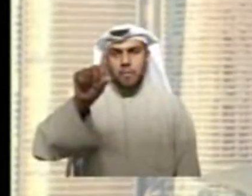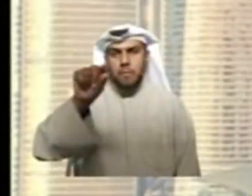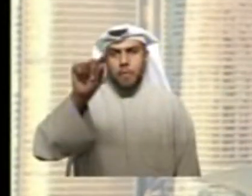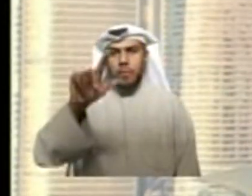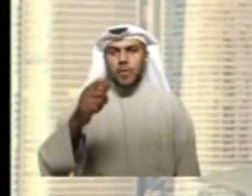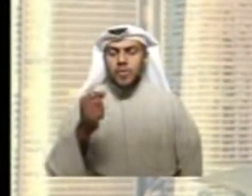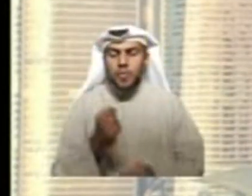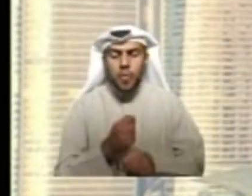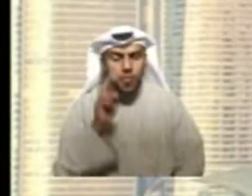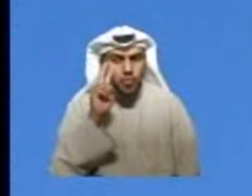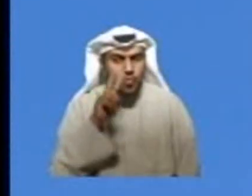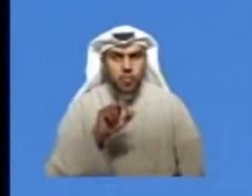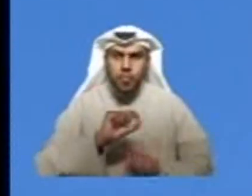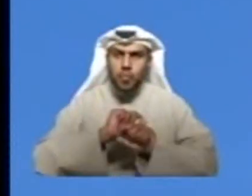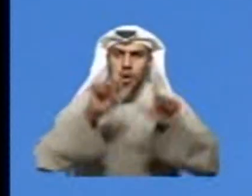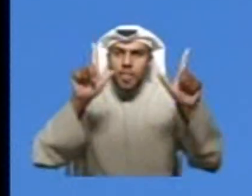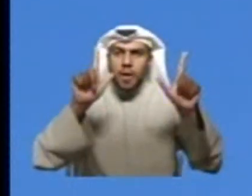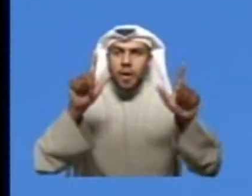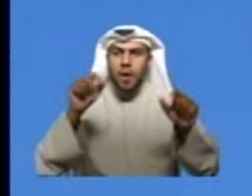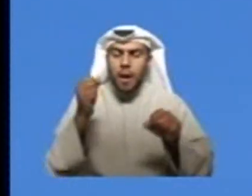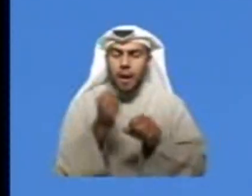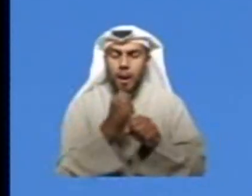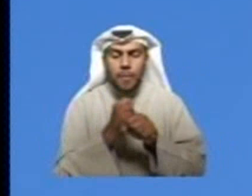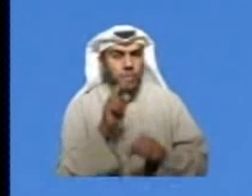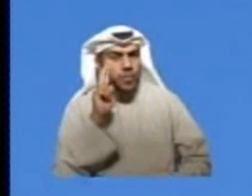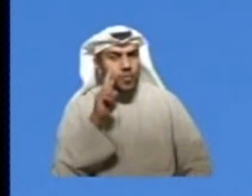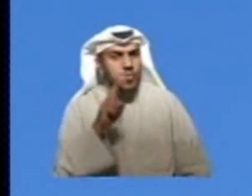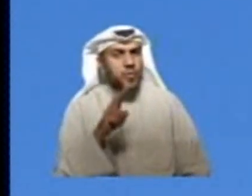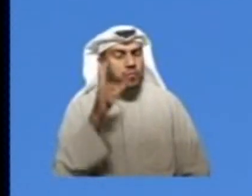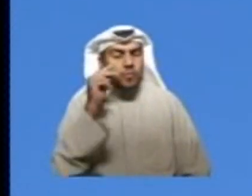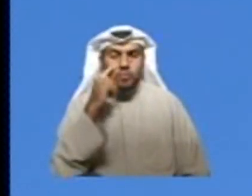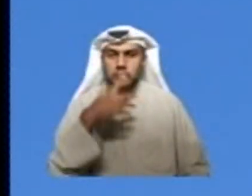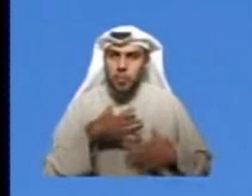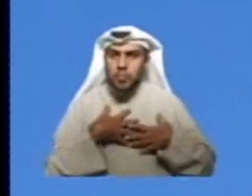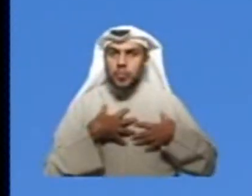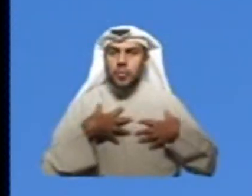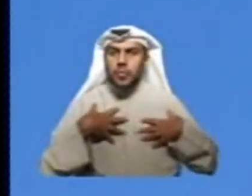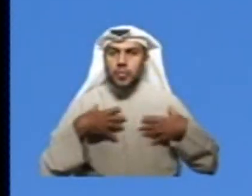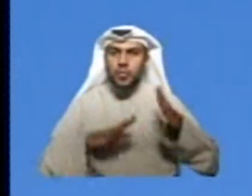للتميز ونبراس نجاح يقتدي به كل من يطمح للوصول إلى العلا.